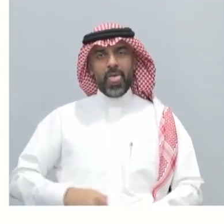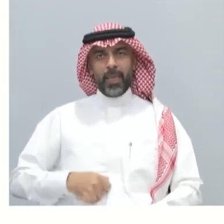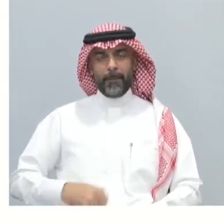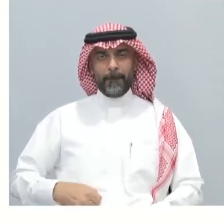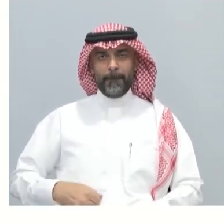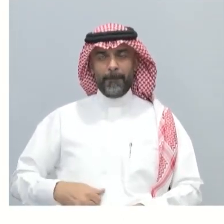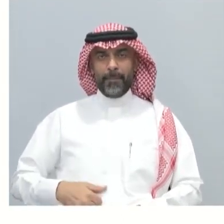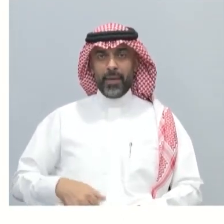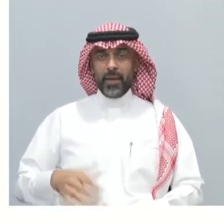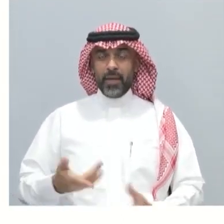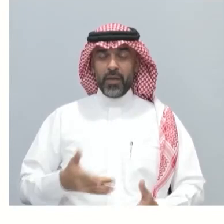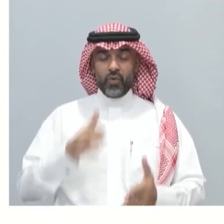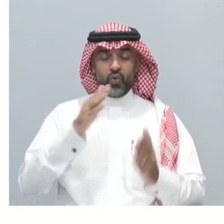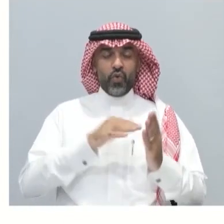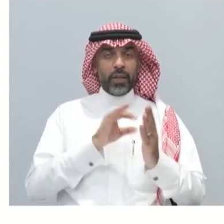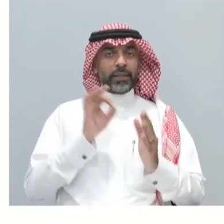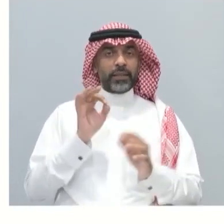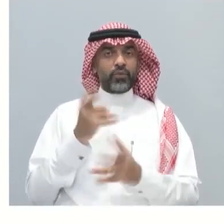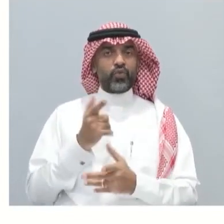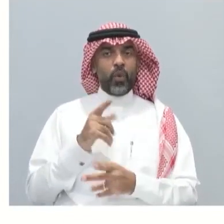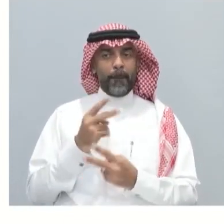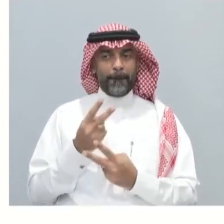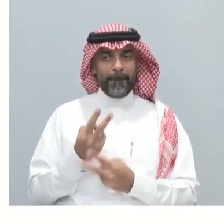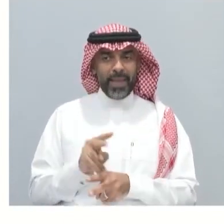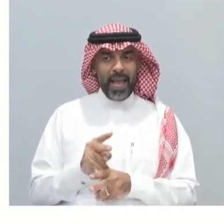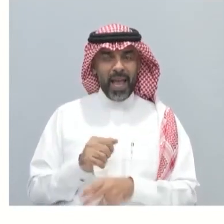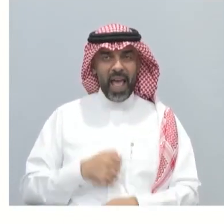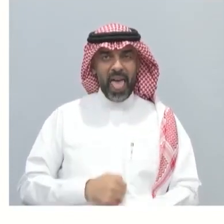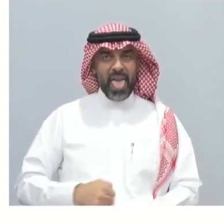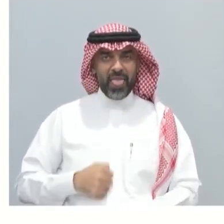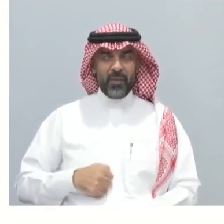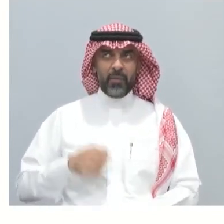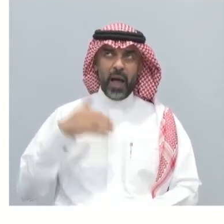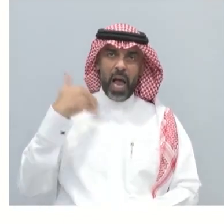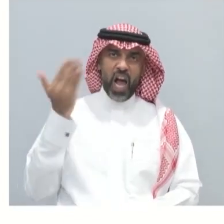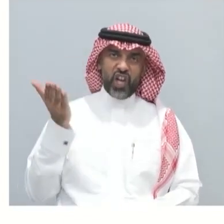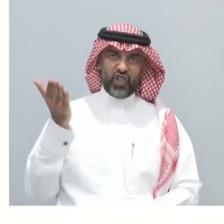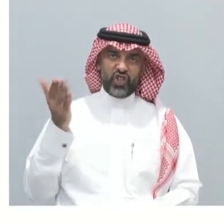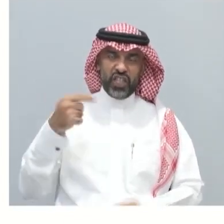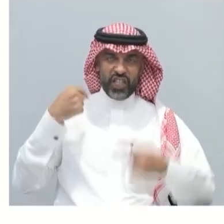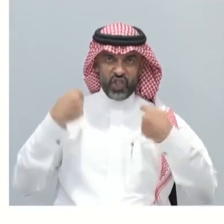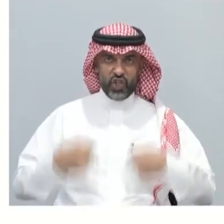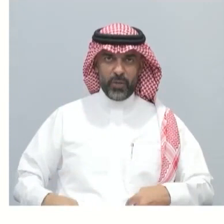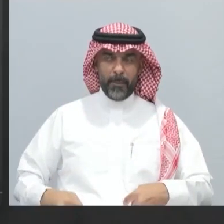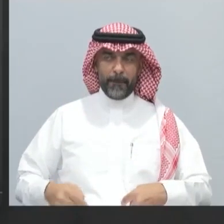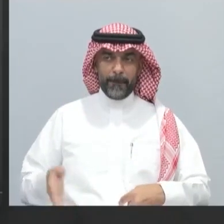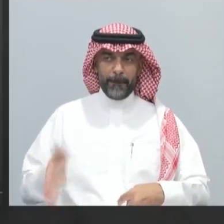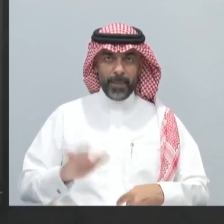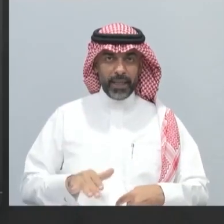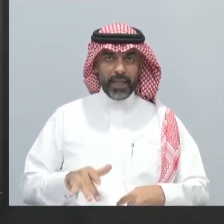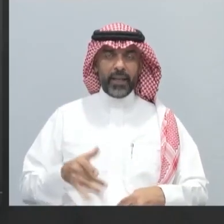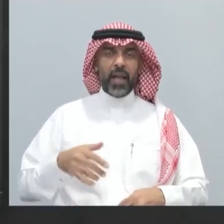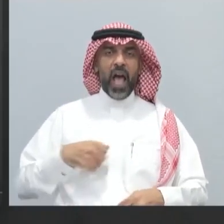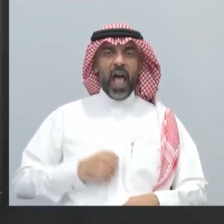نستنتج انه بدايه الضم تتم خارج الجسم ثم يتم استكمال